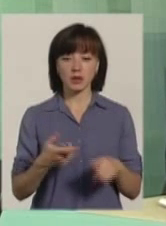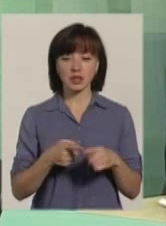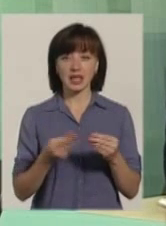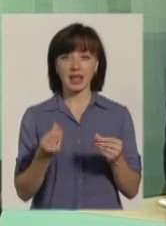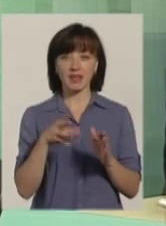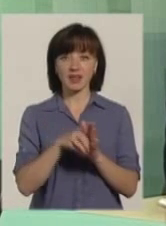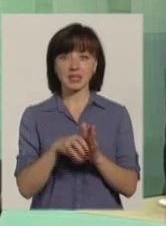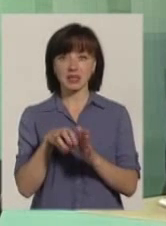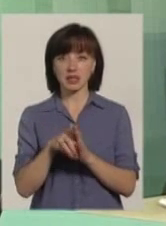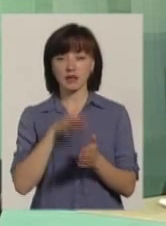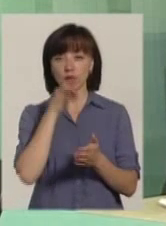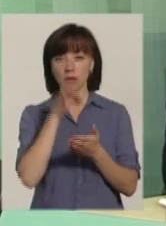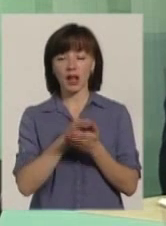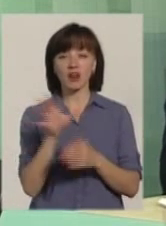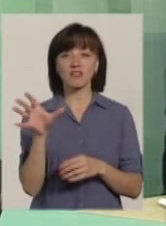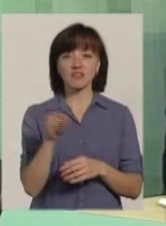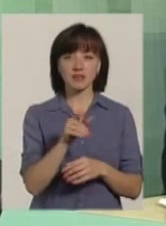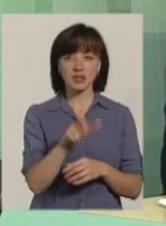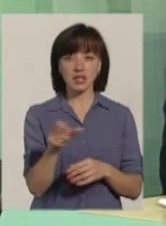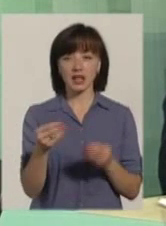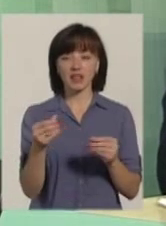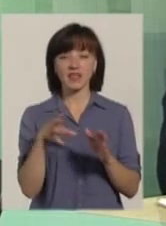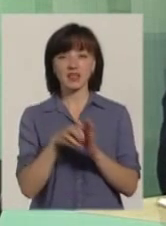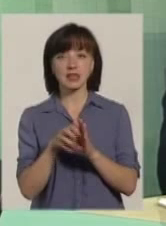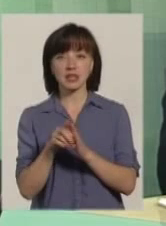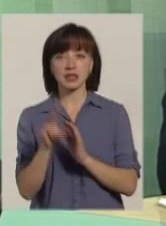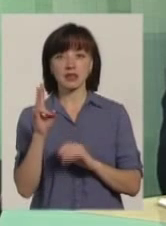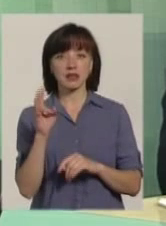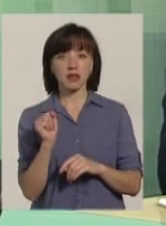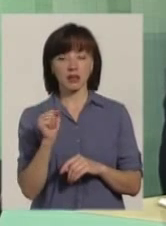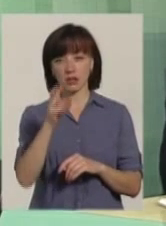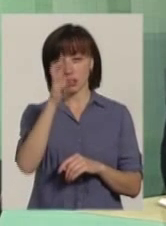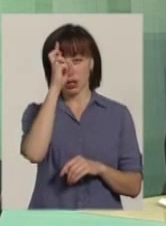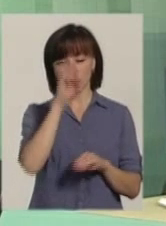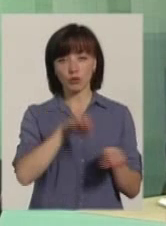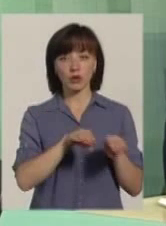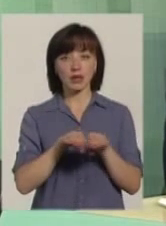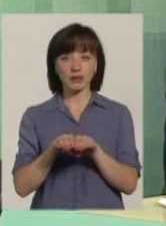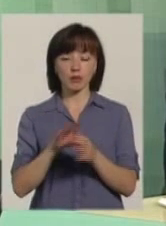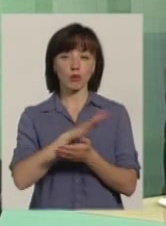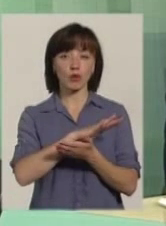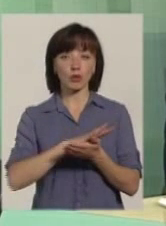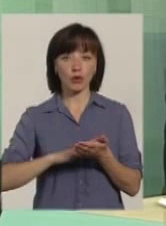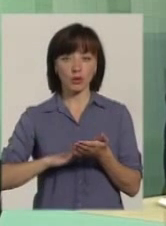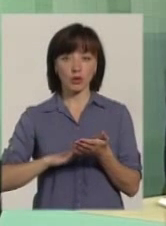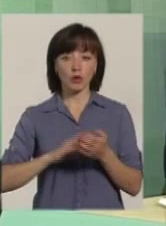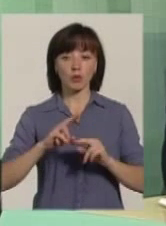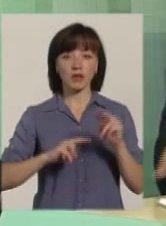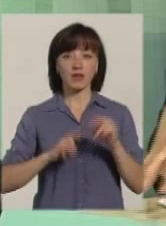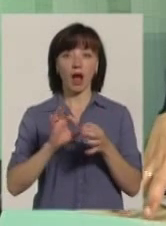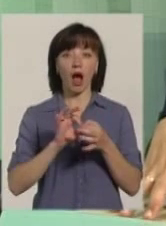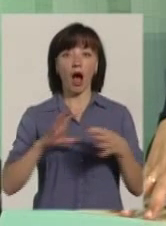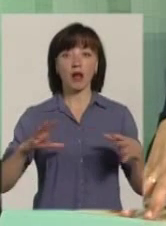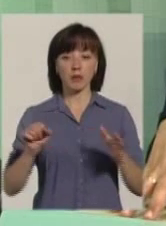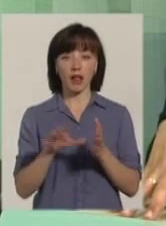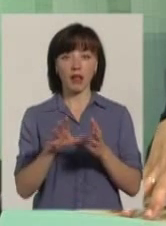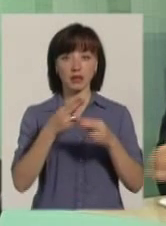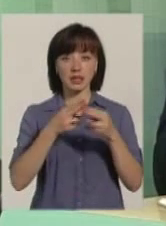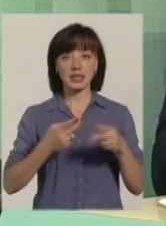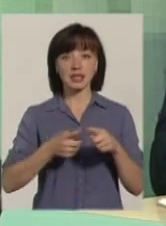інвестицій відповідальні всі. Інвестиції на державному рівні, тобто продовження будівництва атомної електростанції – це